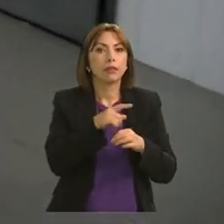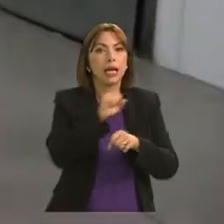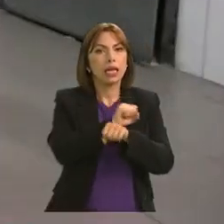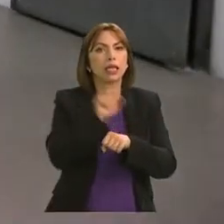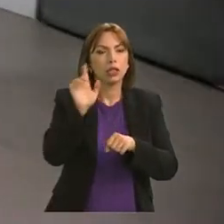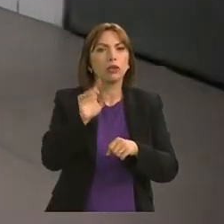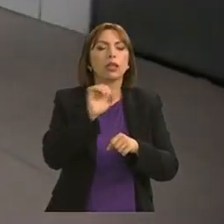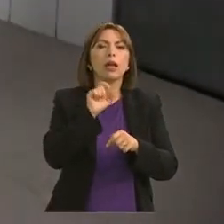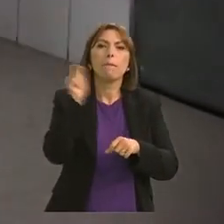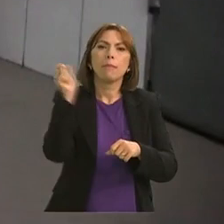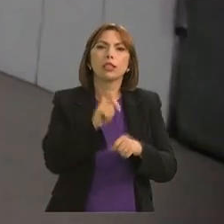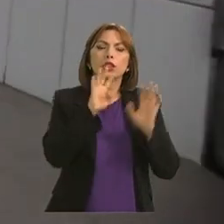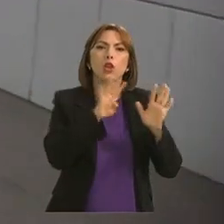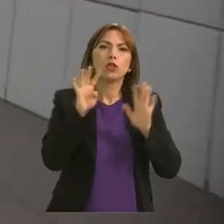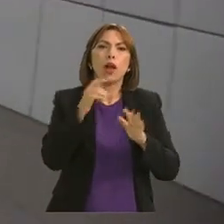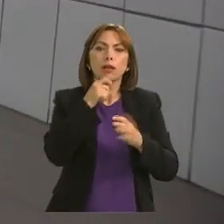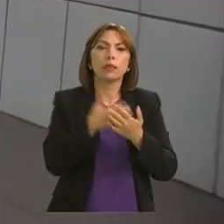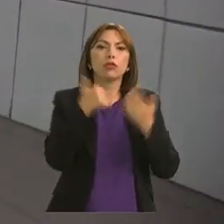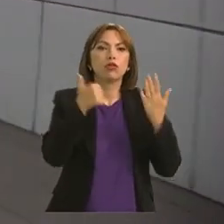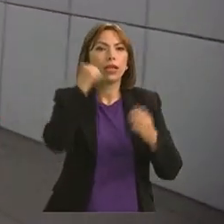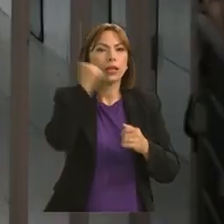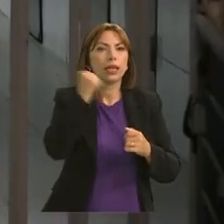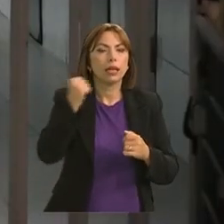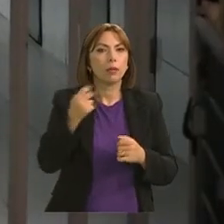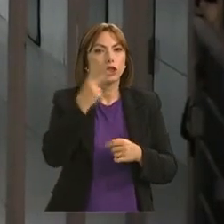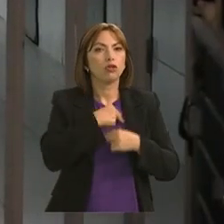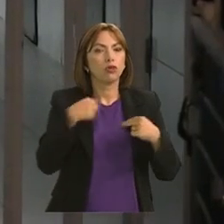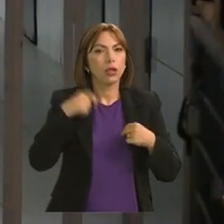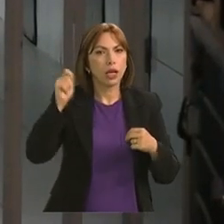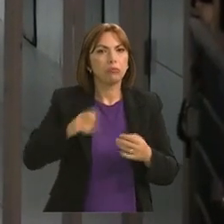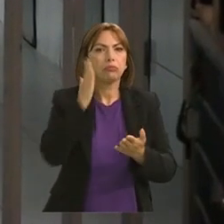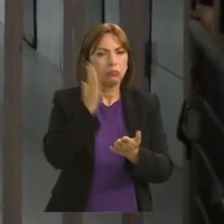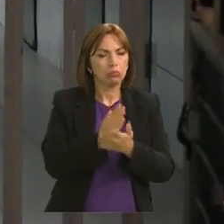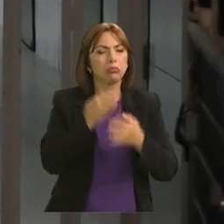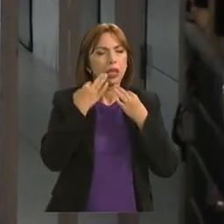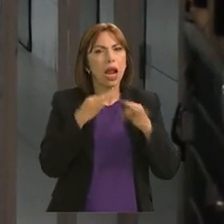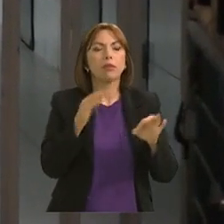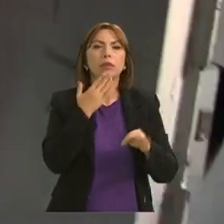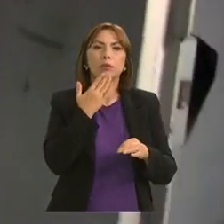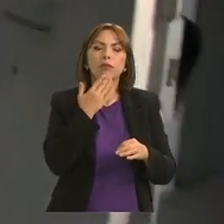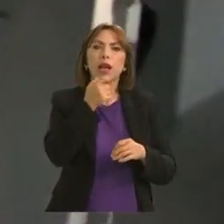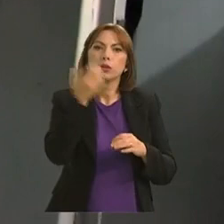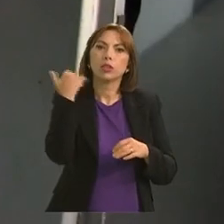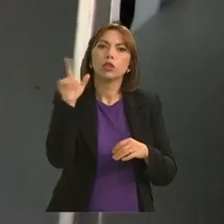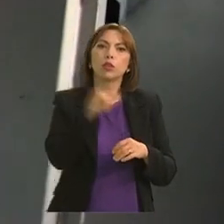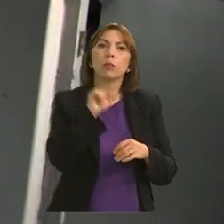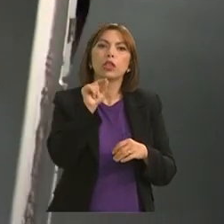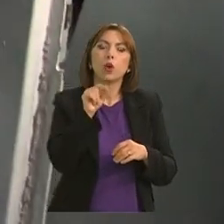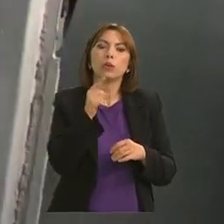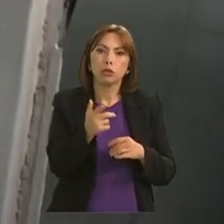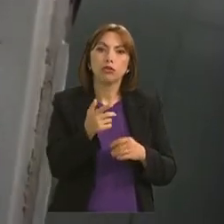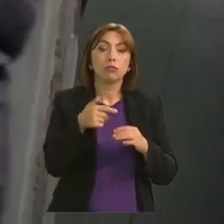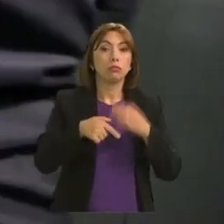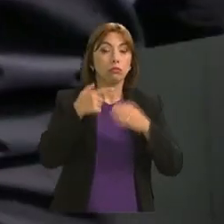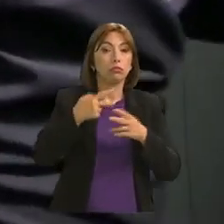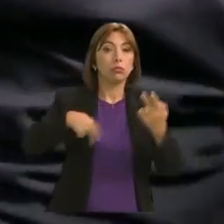o pedeapsă de 99 de ani pentru 6 crime. Doi judecători au decis să îl elibereze condiționat în anul 2020. Atunci